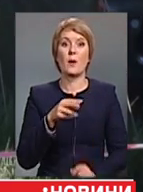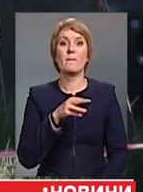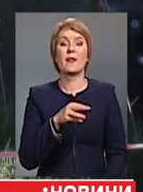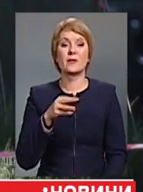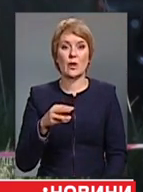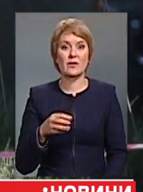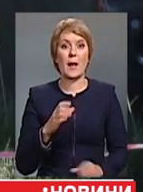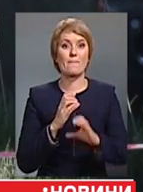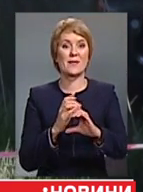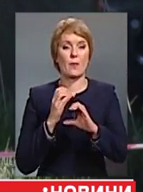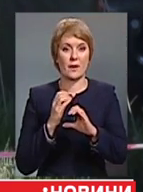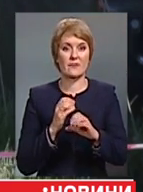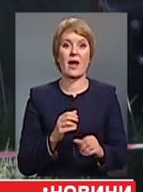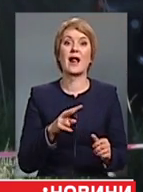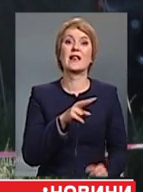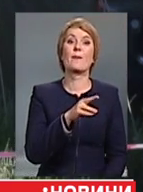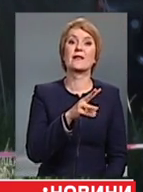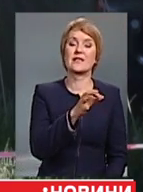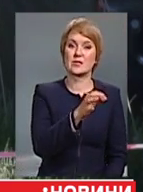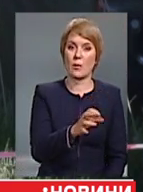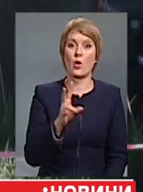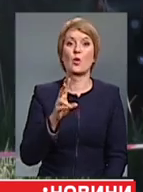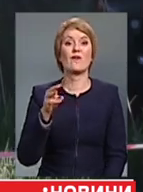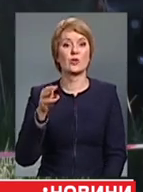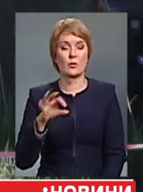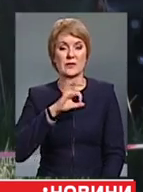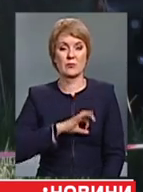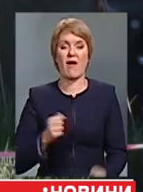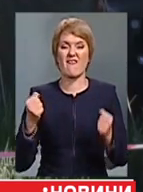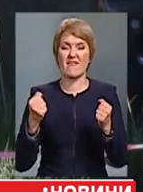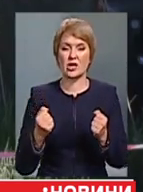Лебединську, а згодом і Новотроїцьку, ворог використовував і важкі 120-мм міномети.